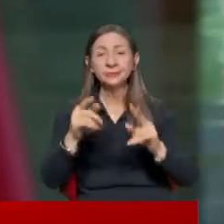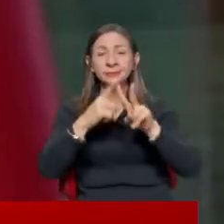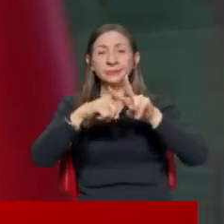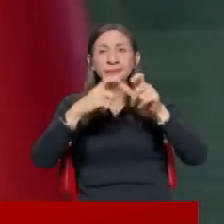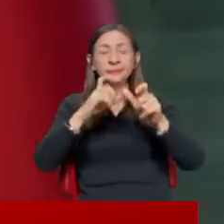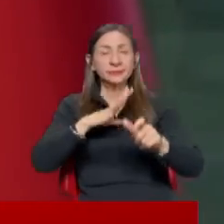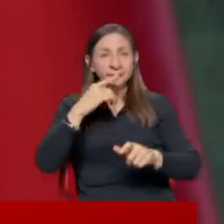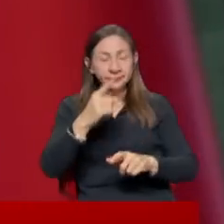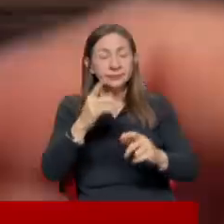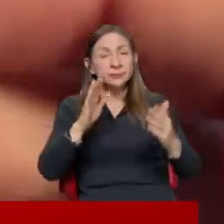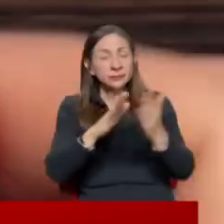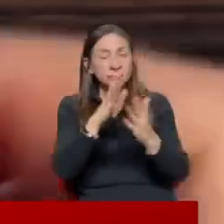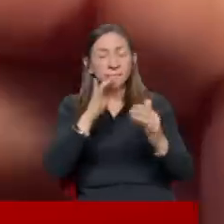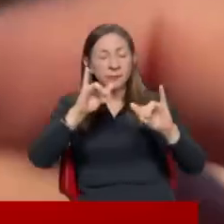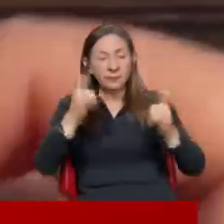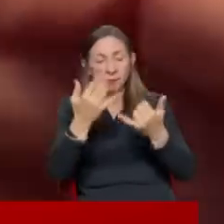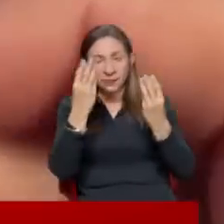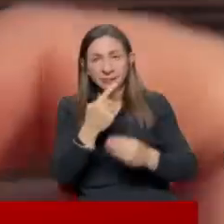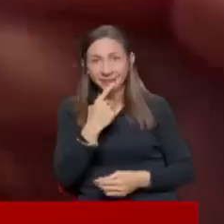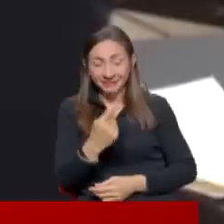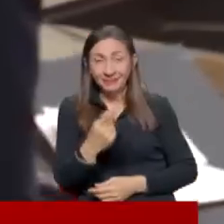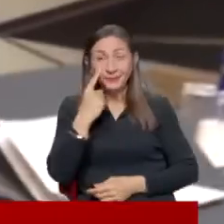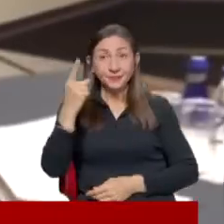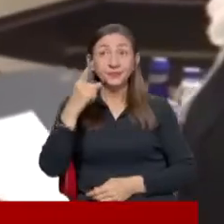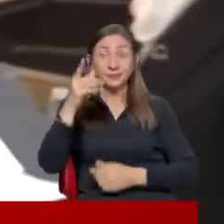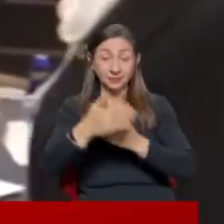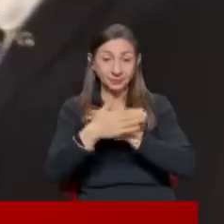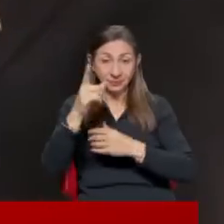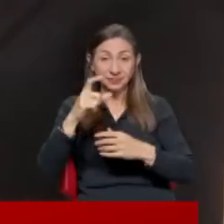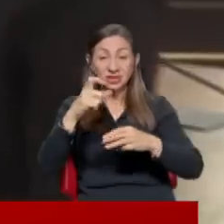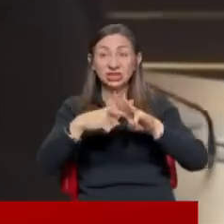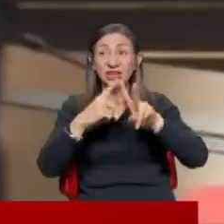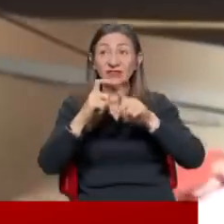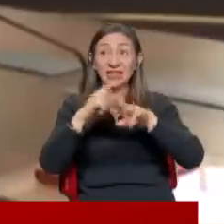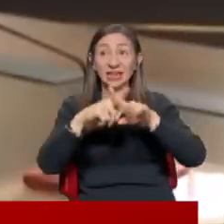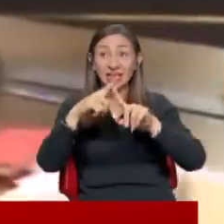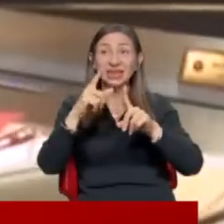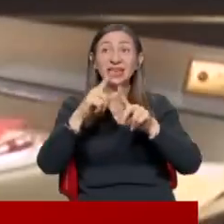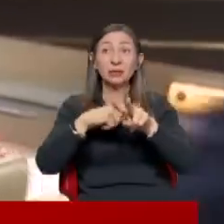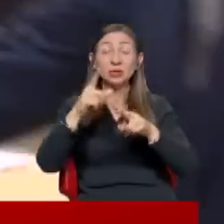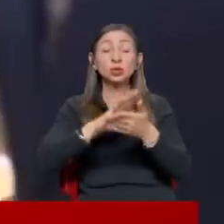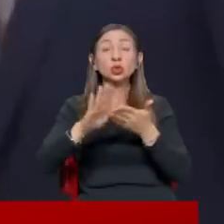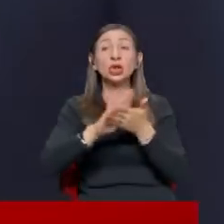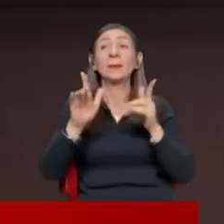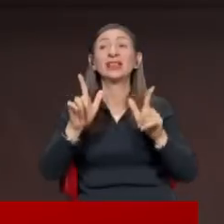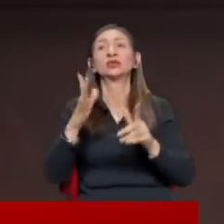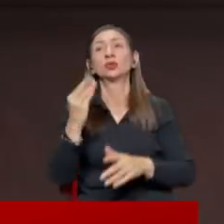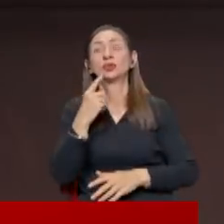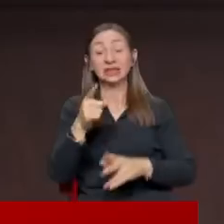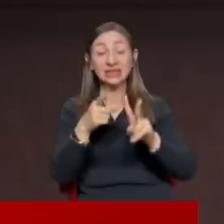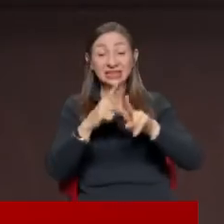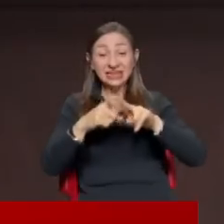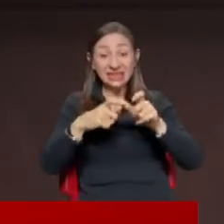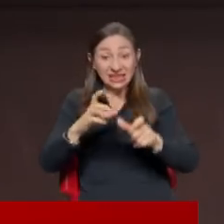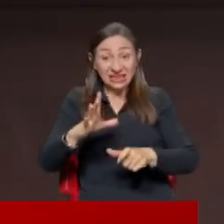var diyordu. Muhalefet faturası ağır oldu derken Cumhurbaşkanı Yardımcısı Cevdet Yılmaz güncelleme ihtiyacı doğdu dedi. Nas